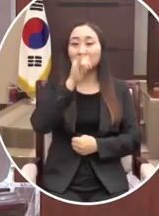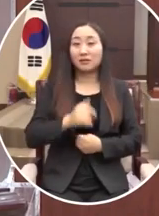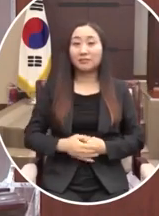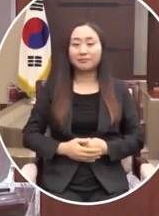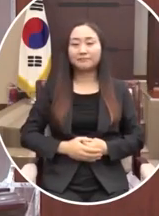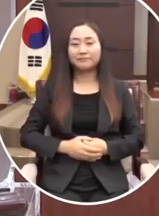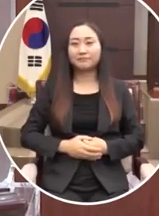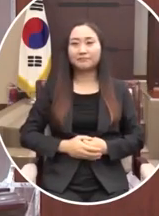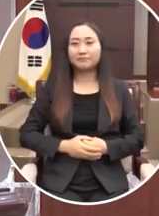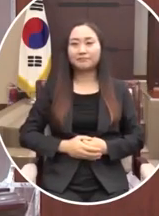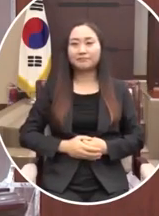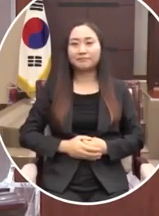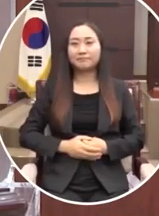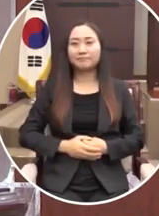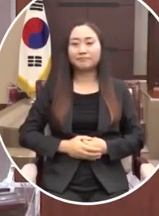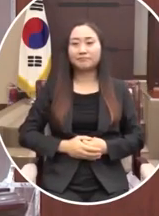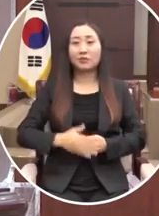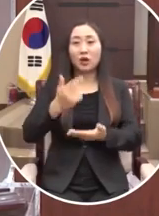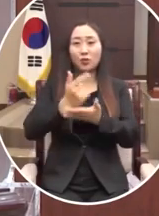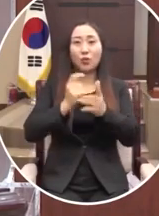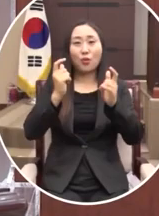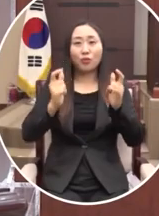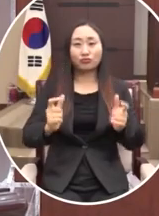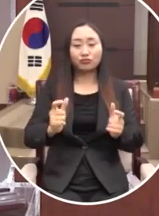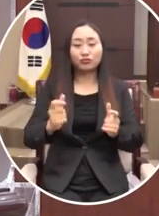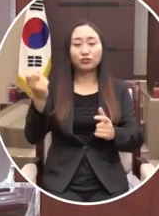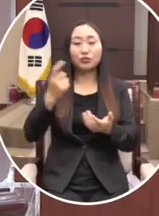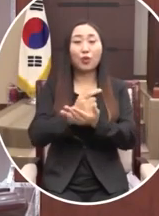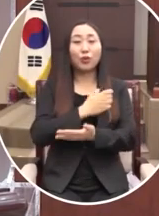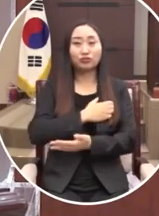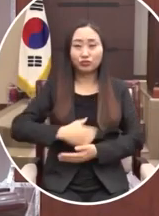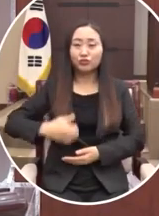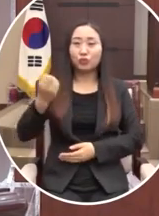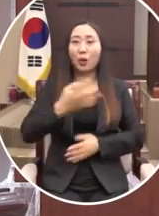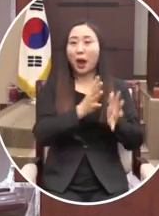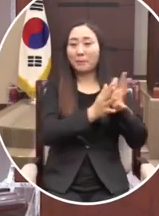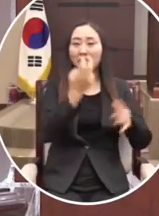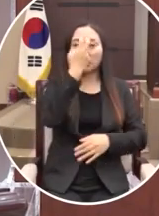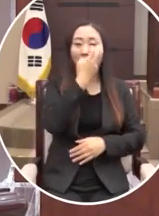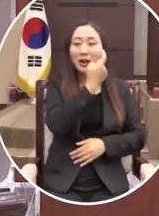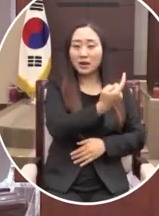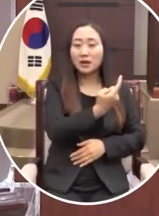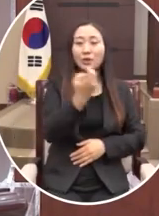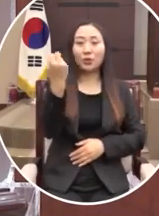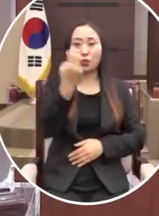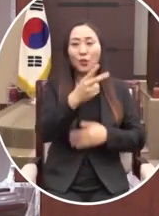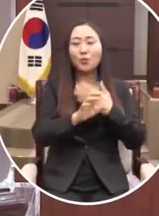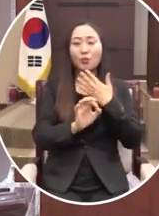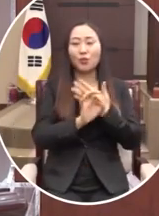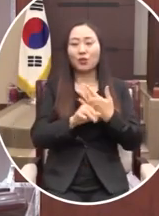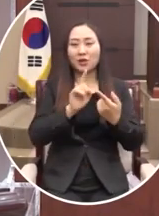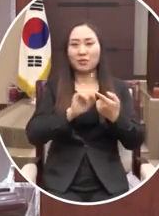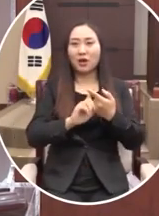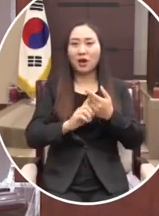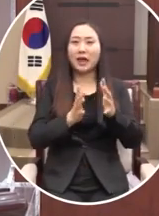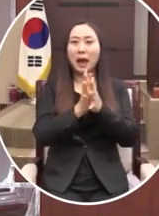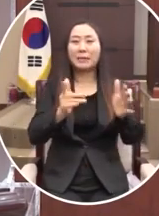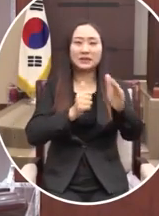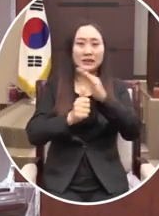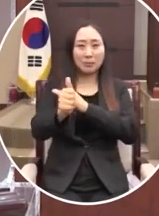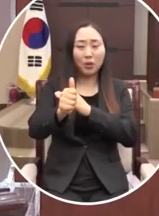바가 크다고 할 수 있습니다. 노원구청과 관리사무소, 입주자 대표회의 등 세 주체가